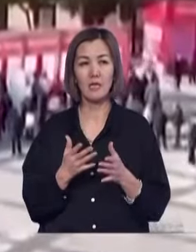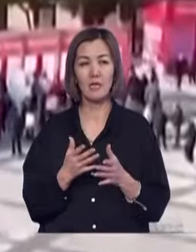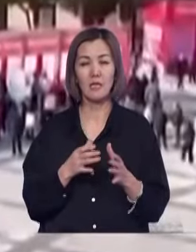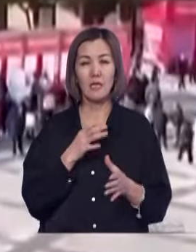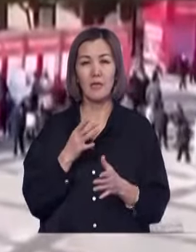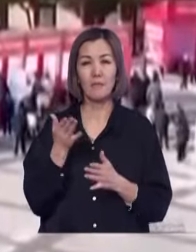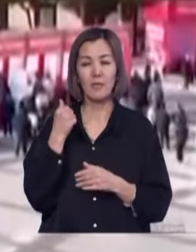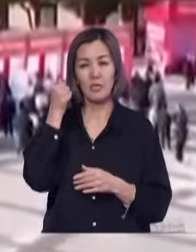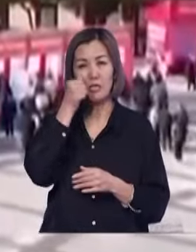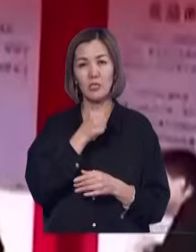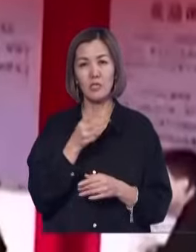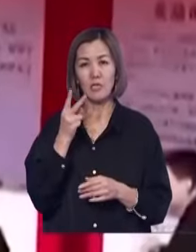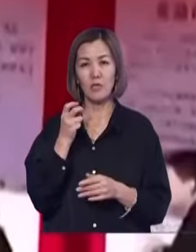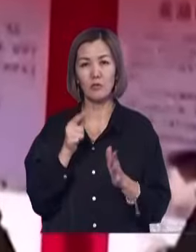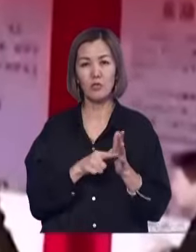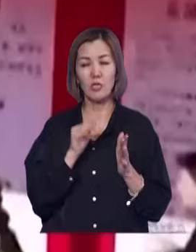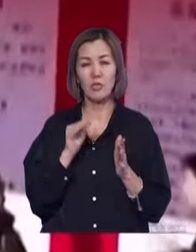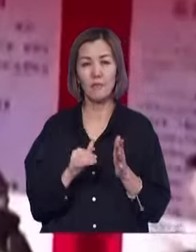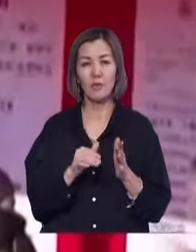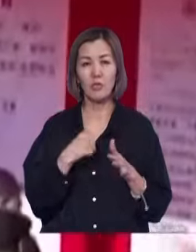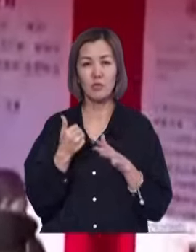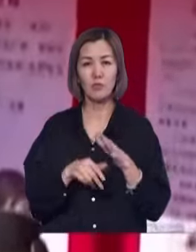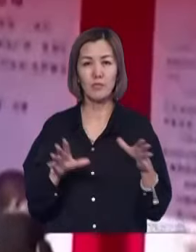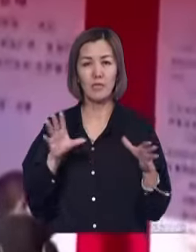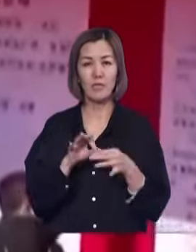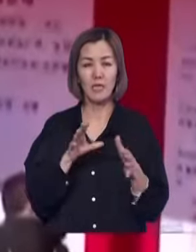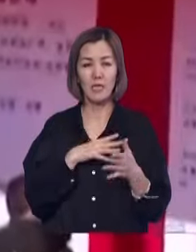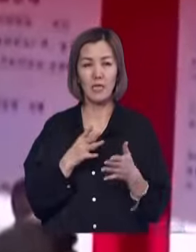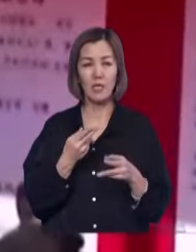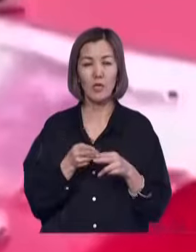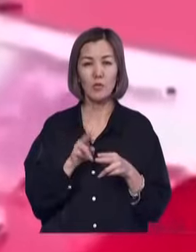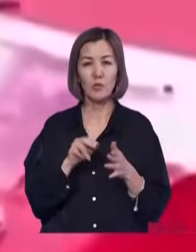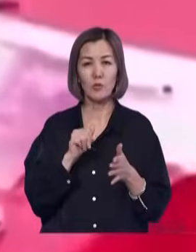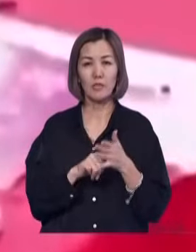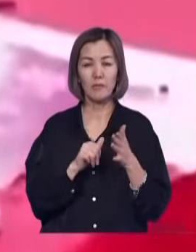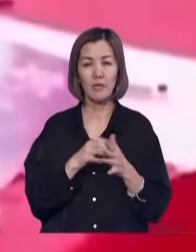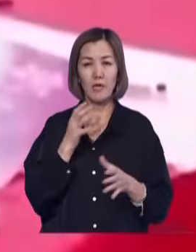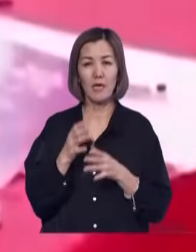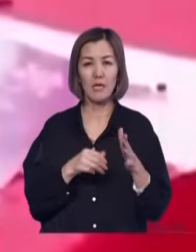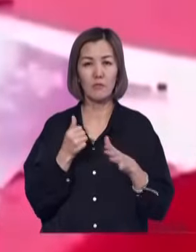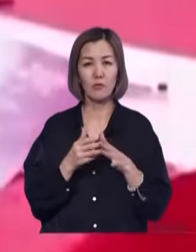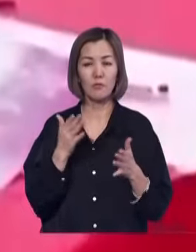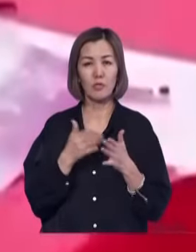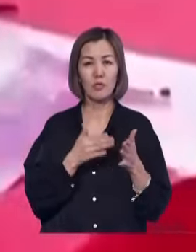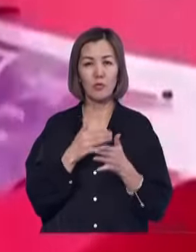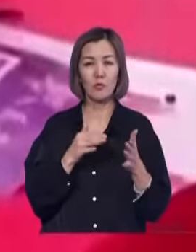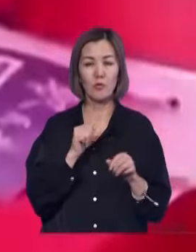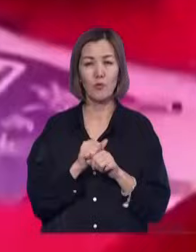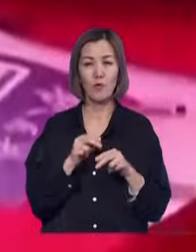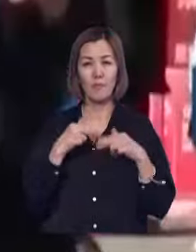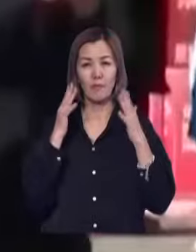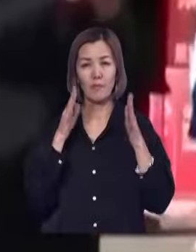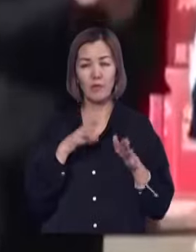әлемде былтыр 207 миллионға жуық адам жұмыссыз ретінде тіркелген. Сол себепті әлем елдері жұмыссыздықты жоюға ерекше ден қойып